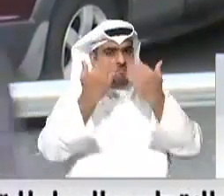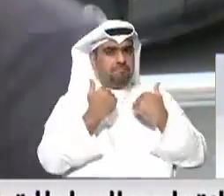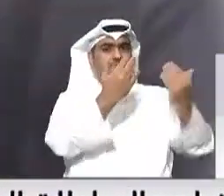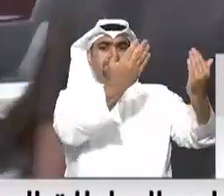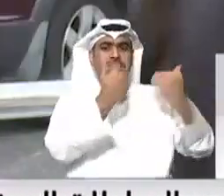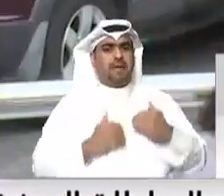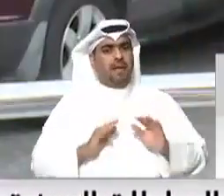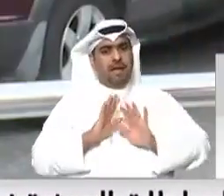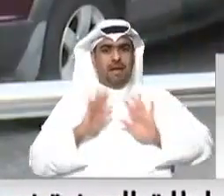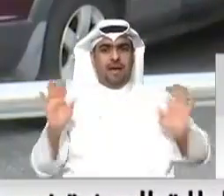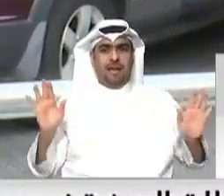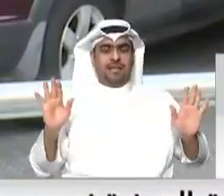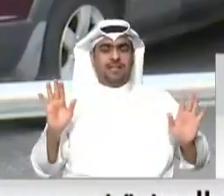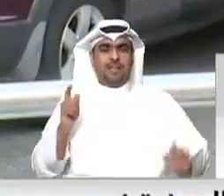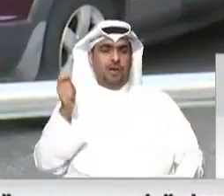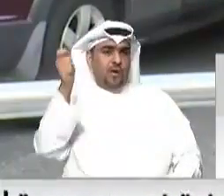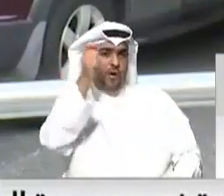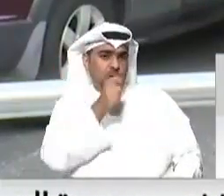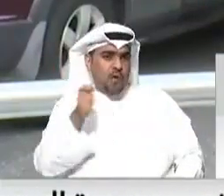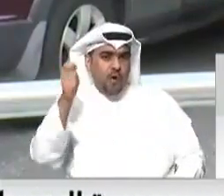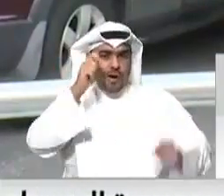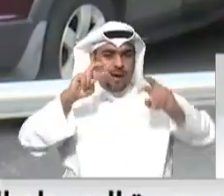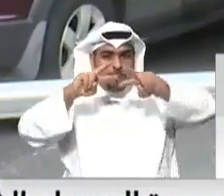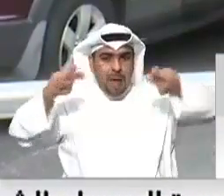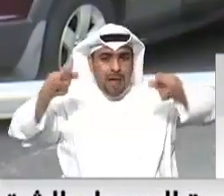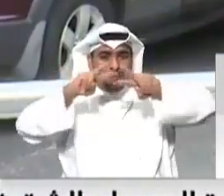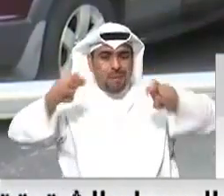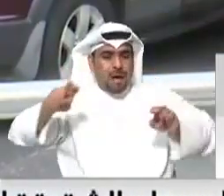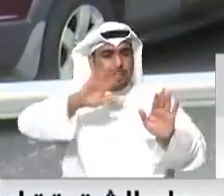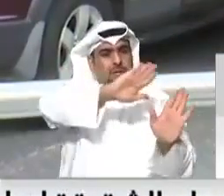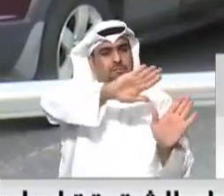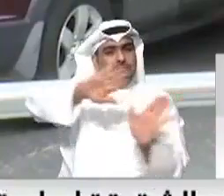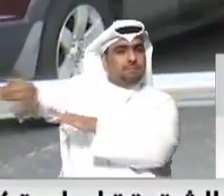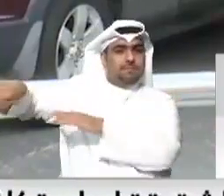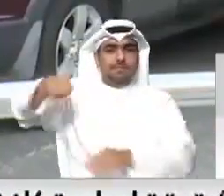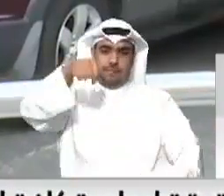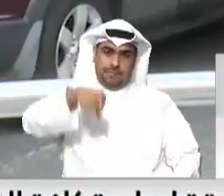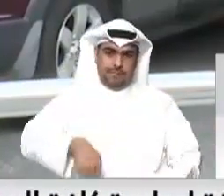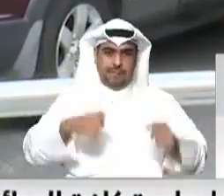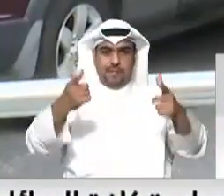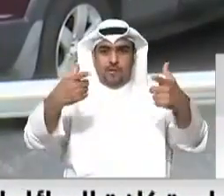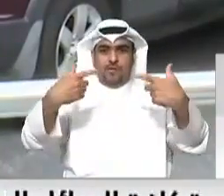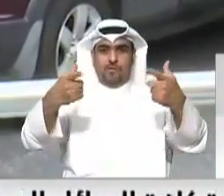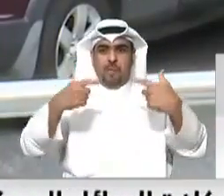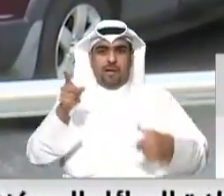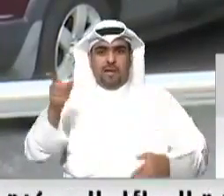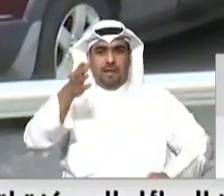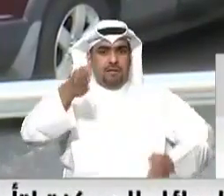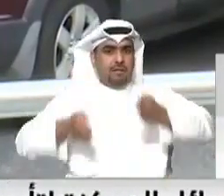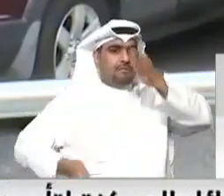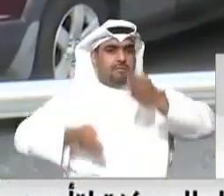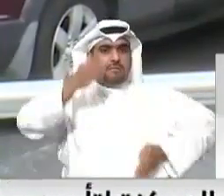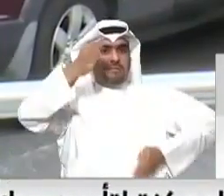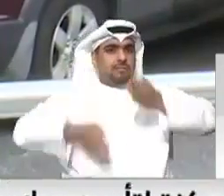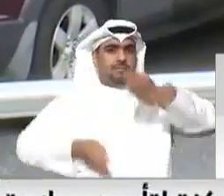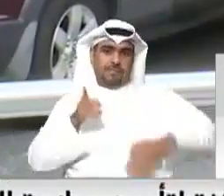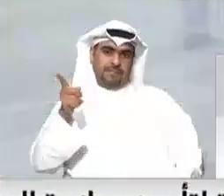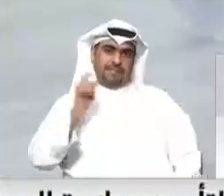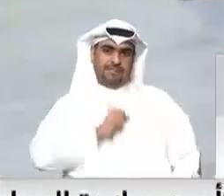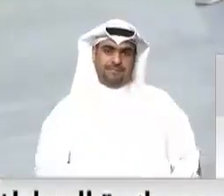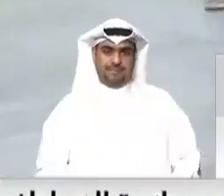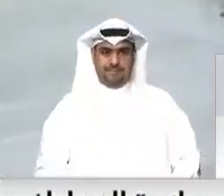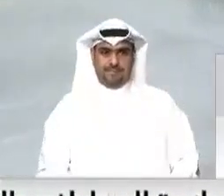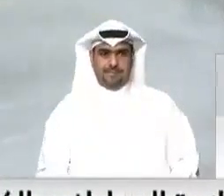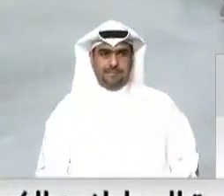جوجل والمواقع هذه يعني راح يكون في توجه كبير حقه يعني او بشكل اجباري راح نتوجه